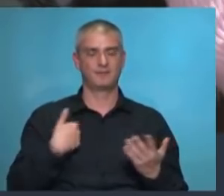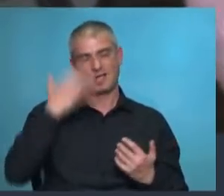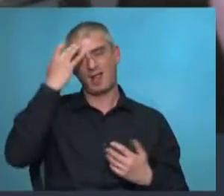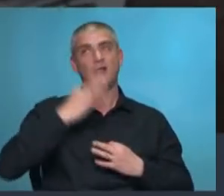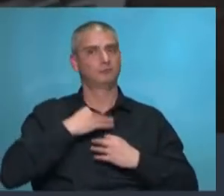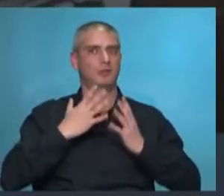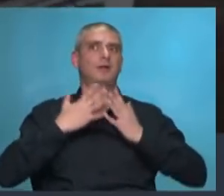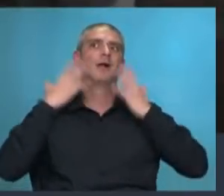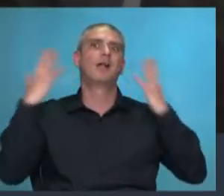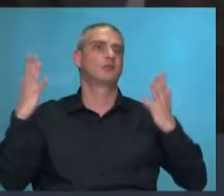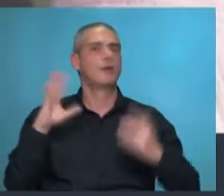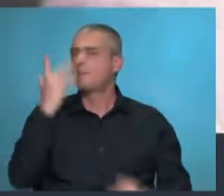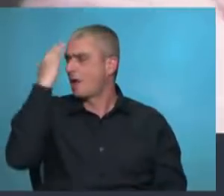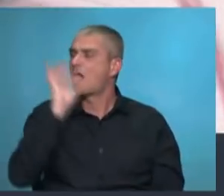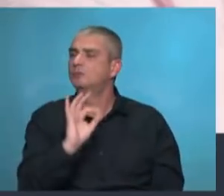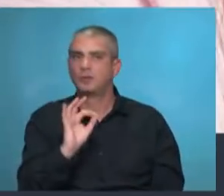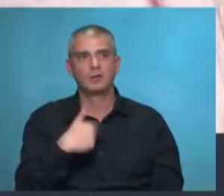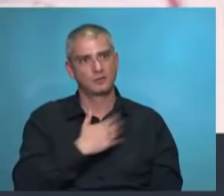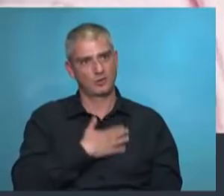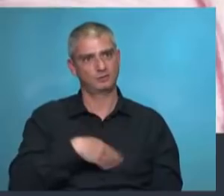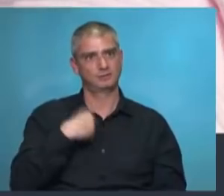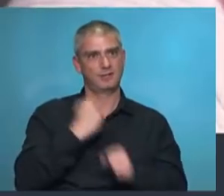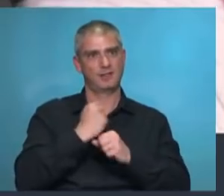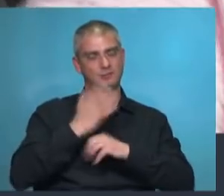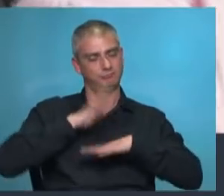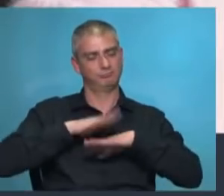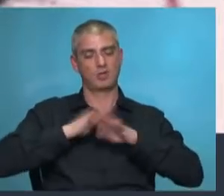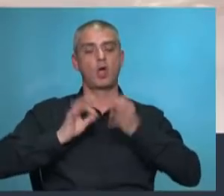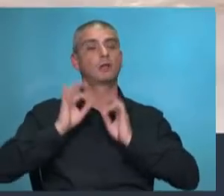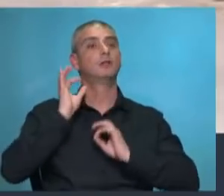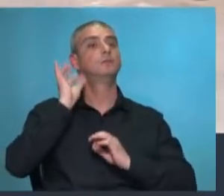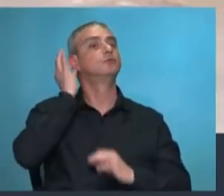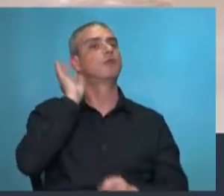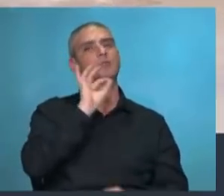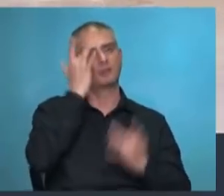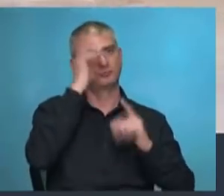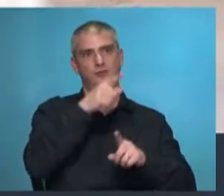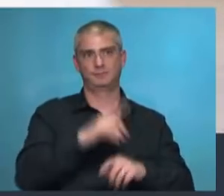שלי גדול. מה החלום שלך? רוצה לעשות עורכי דין. אבל לנשים.